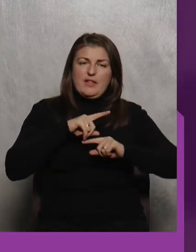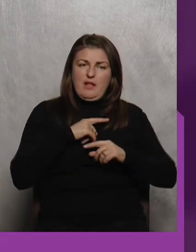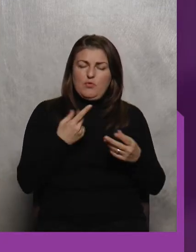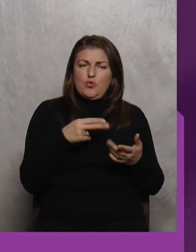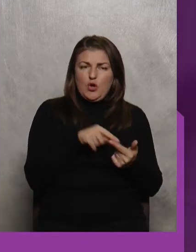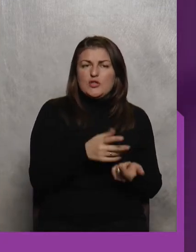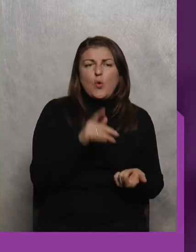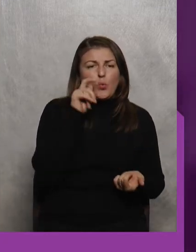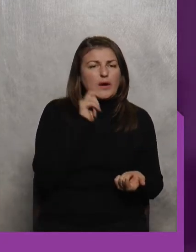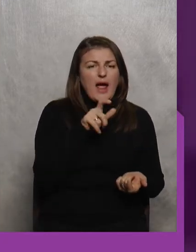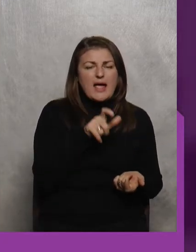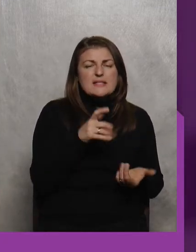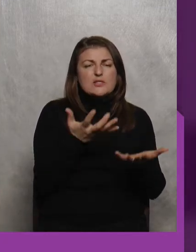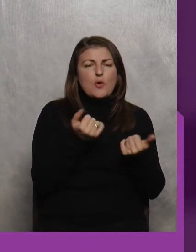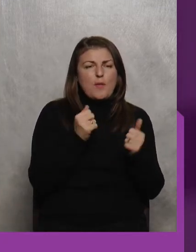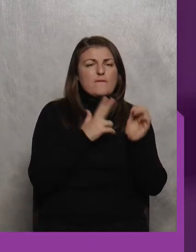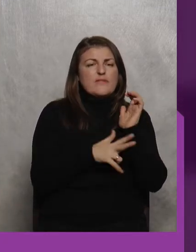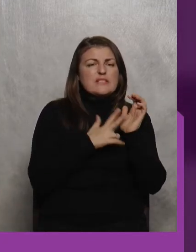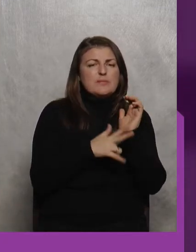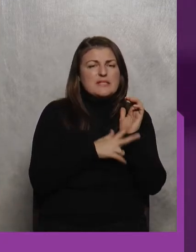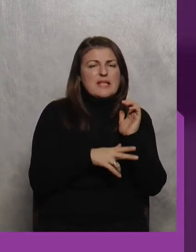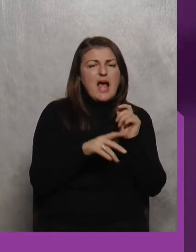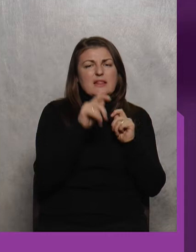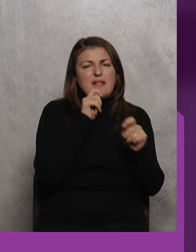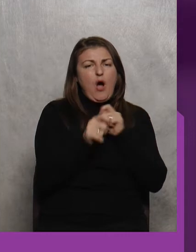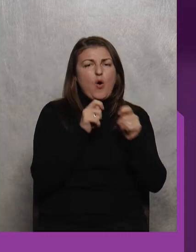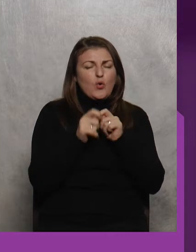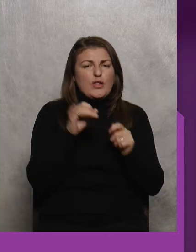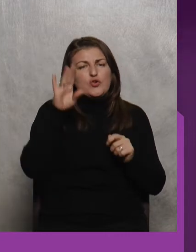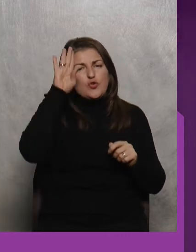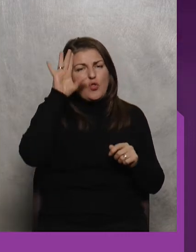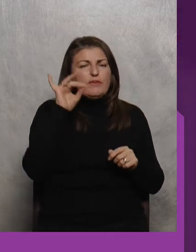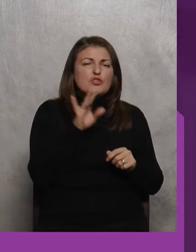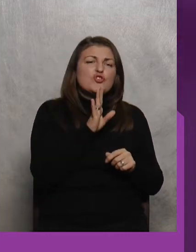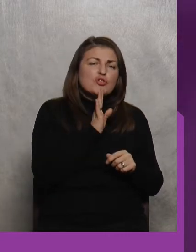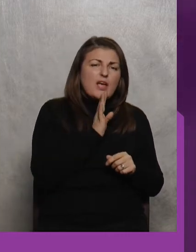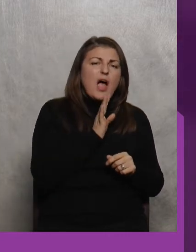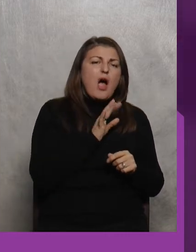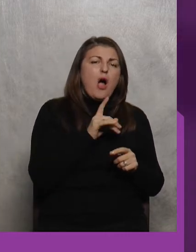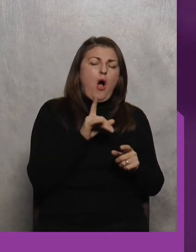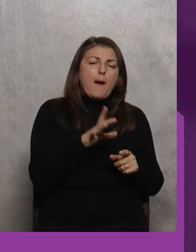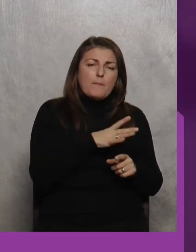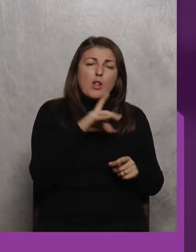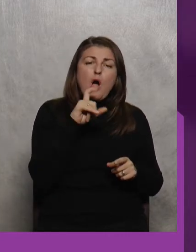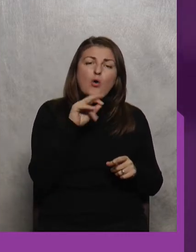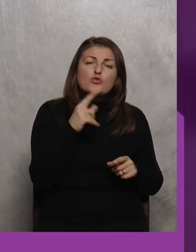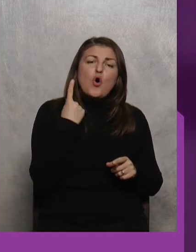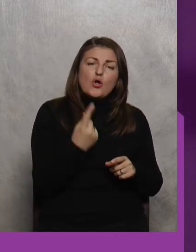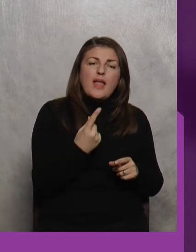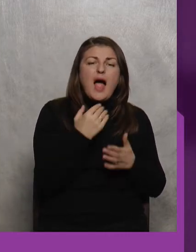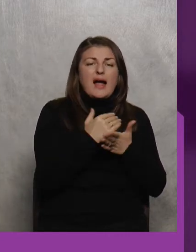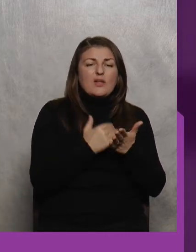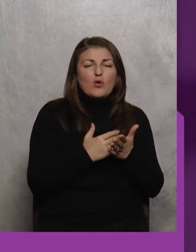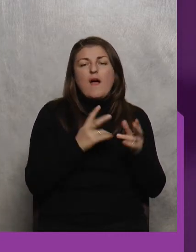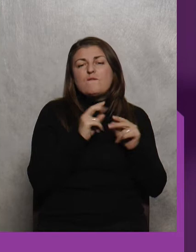речі, українці здобули 80 нагород, і чоловіки, і жінки. Була хоч одна